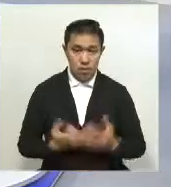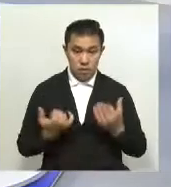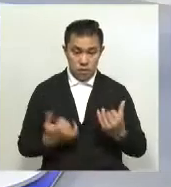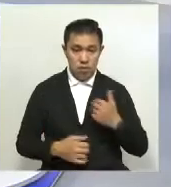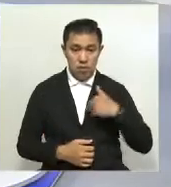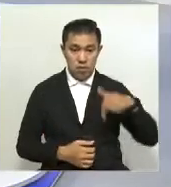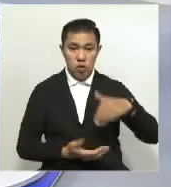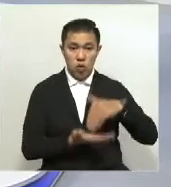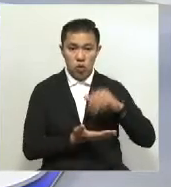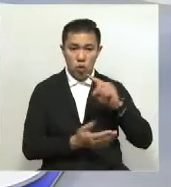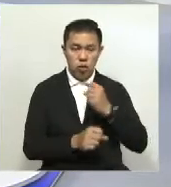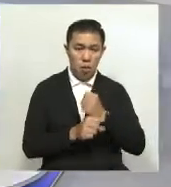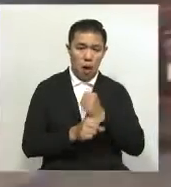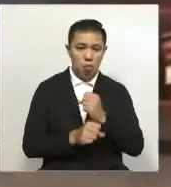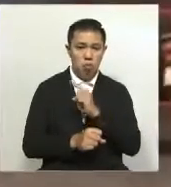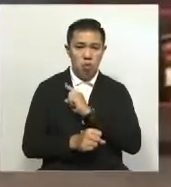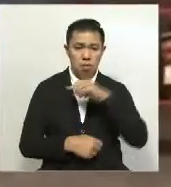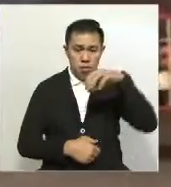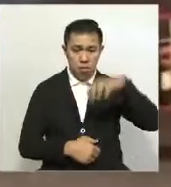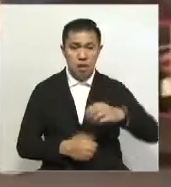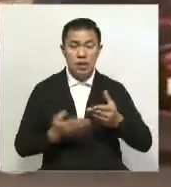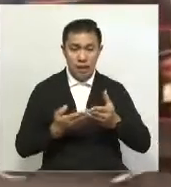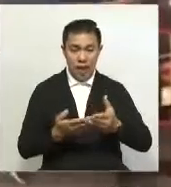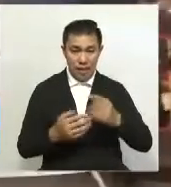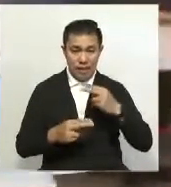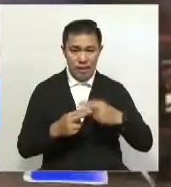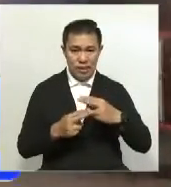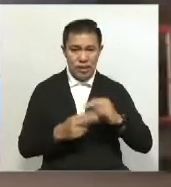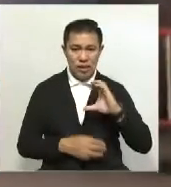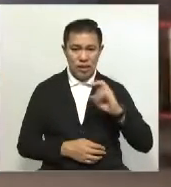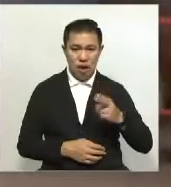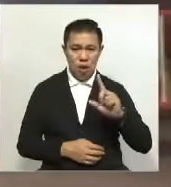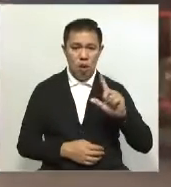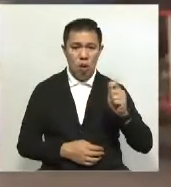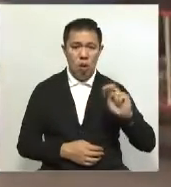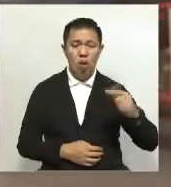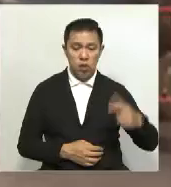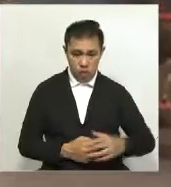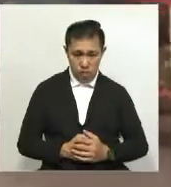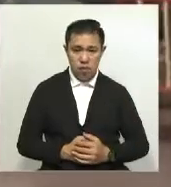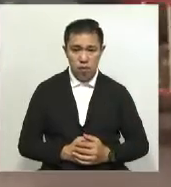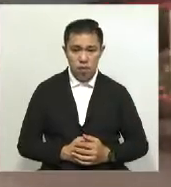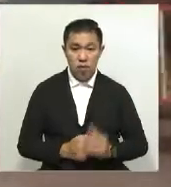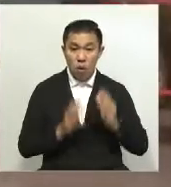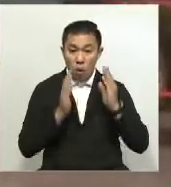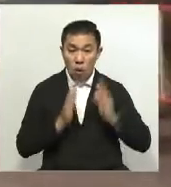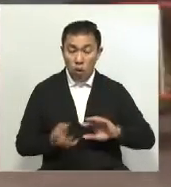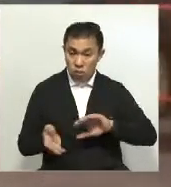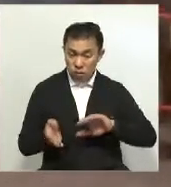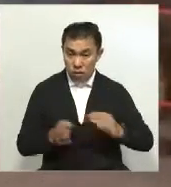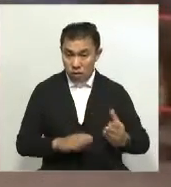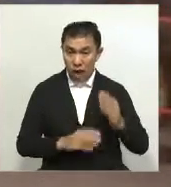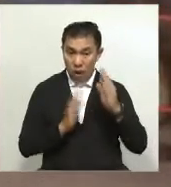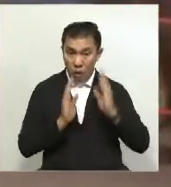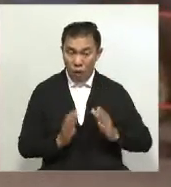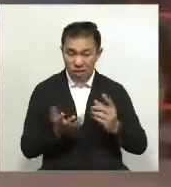นี่ที่ฉันอยู่ที่ศูนย์บัญชาการเหตุการณ์ที่บริเวณอ่าวฉลองค่ะถ้าดูตัวเลขในขณะนี้ผู้ที่เสียชีวิตจากเหตุเรือล่มกล